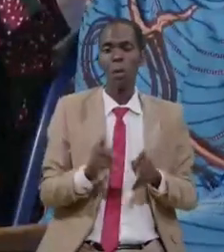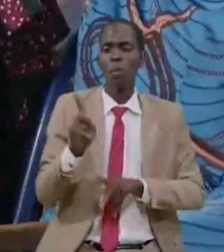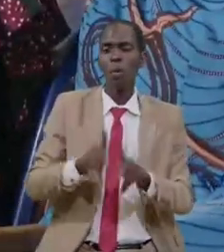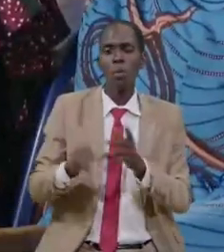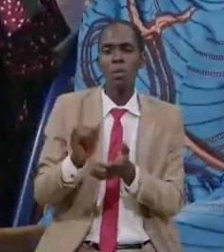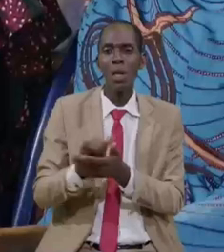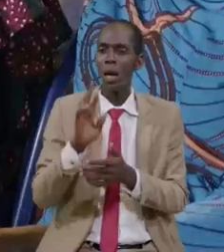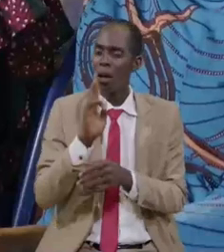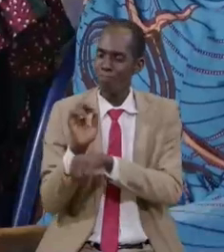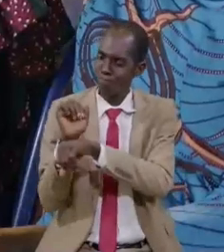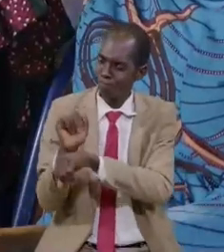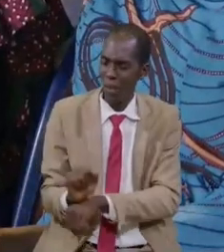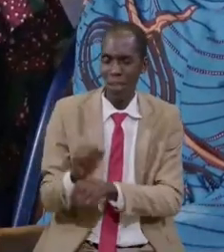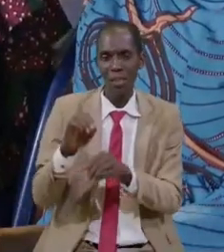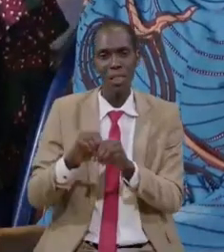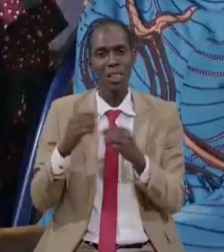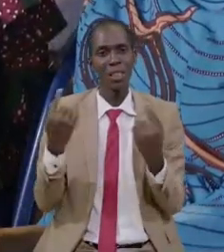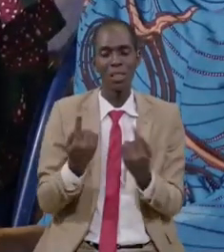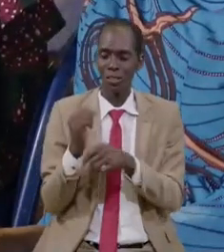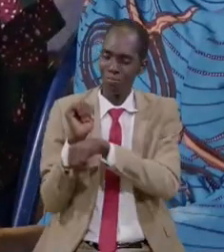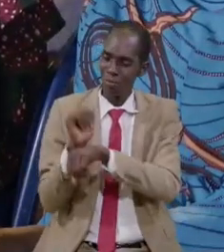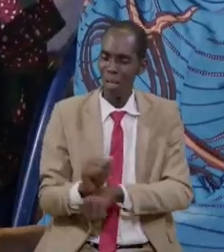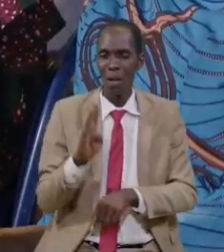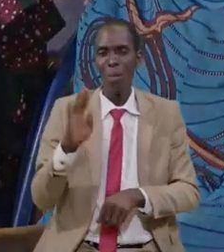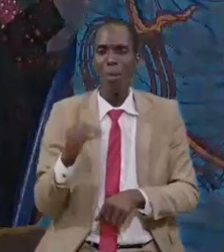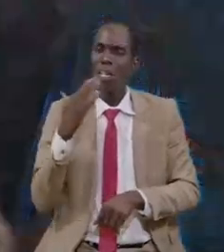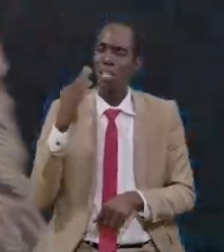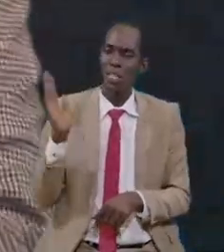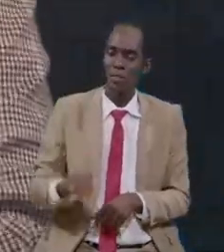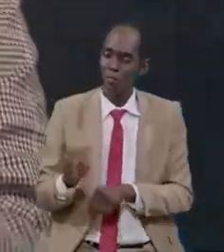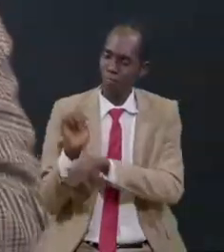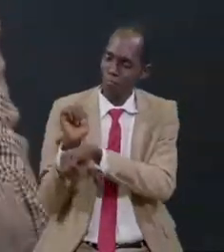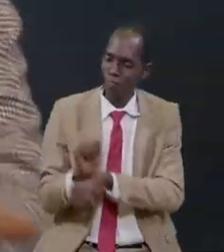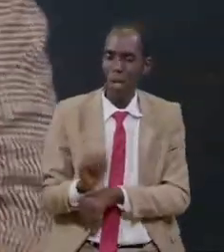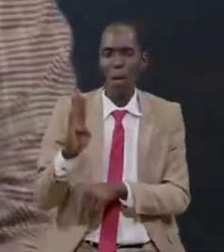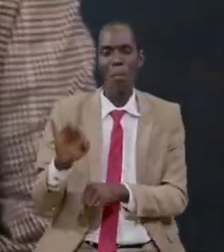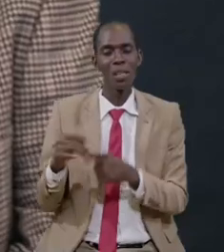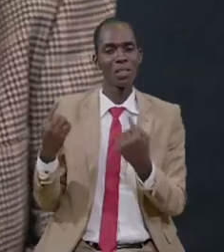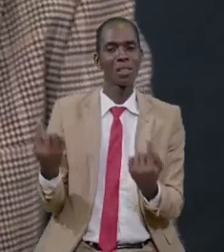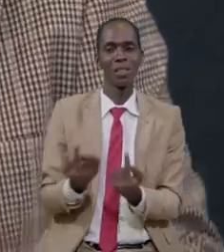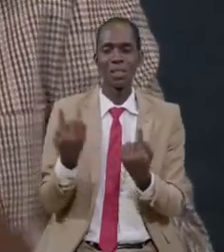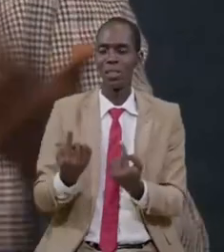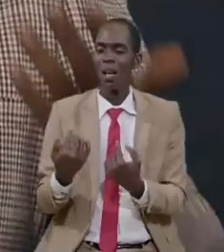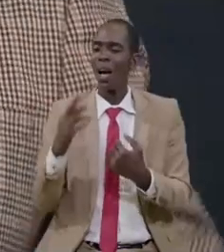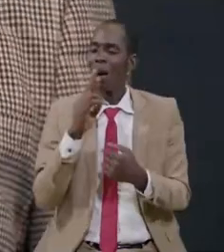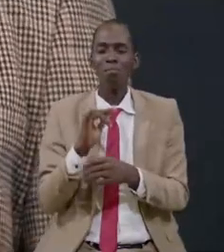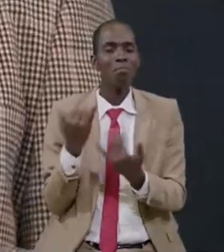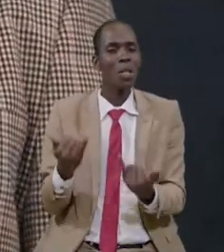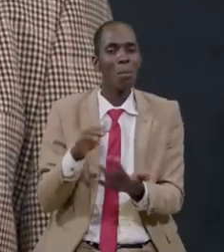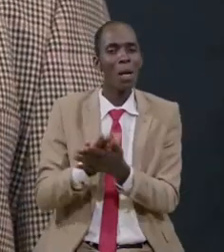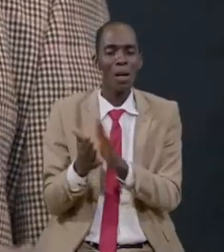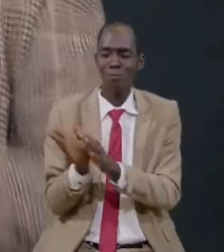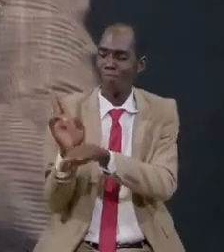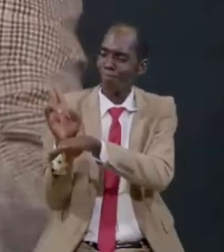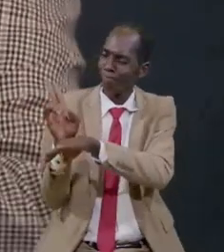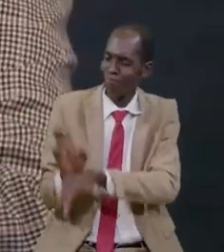péché, ils sont liés par le mal. Ils sont liés par le péché. Ils sont habitués à